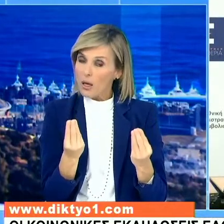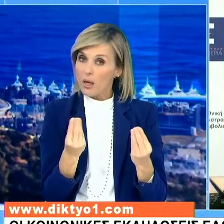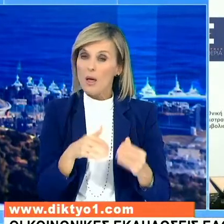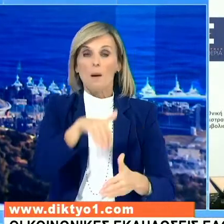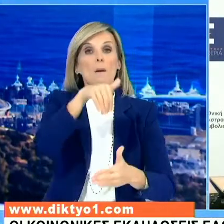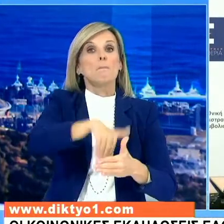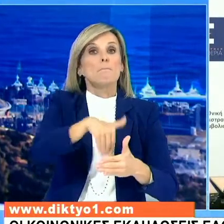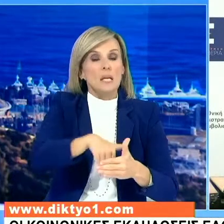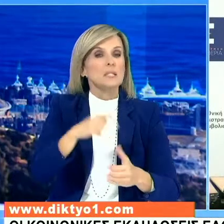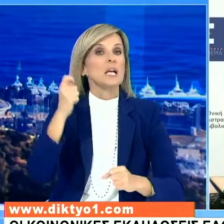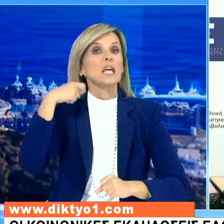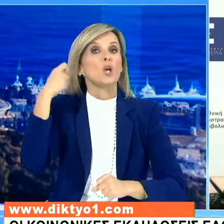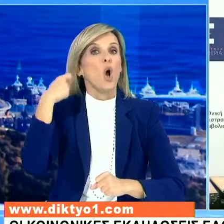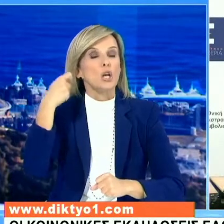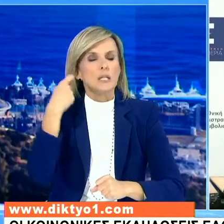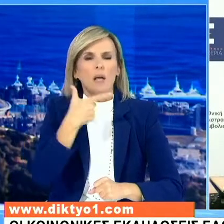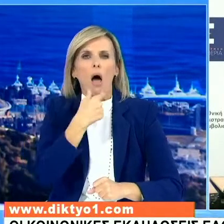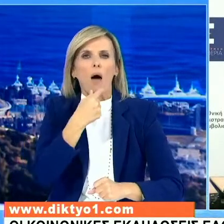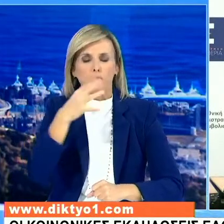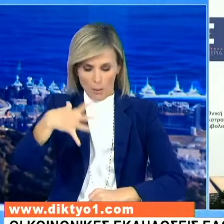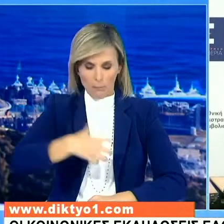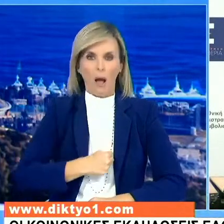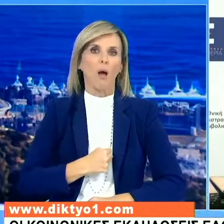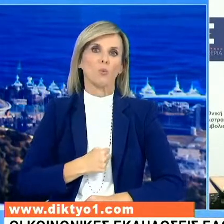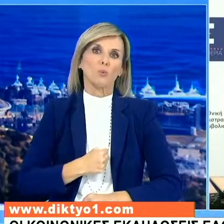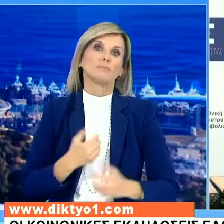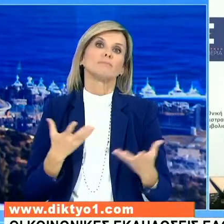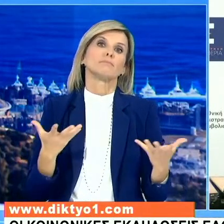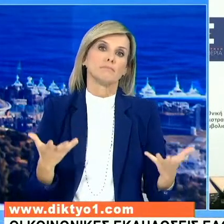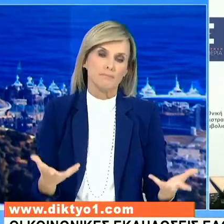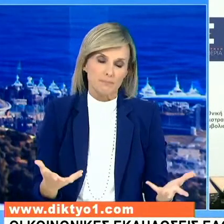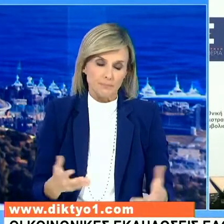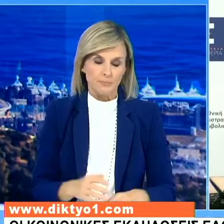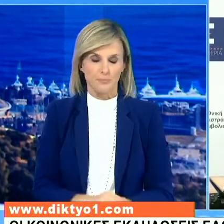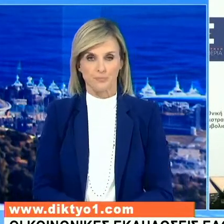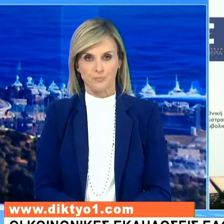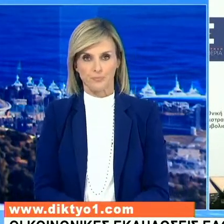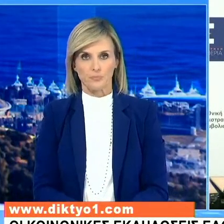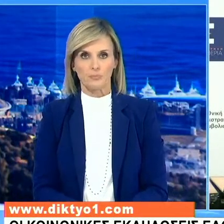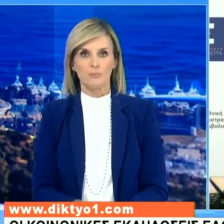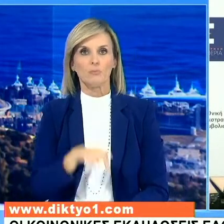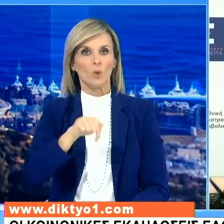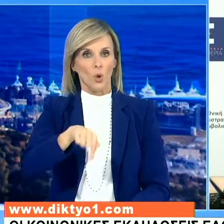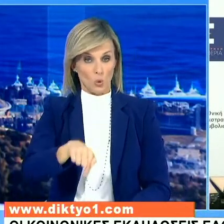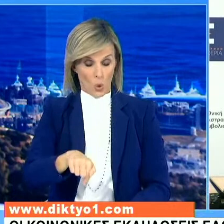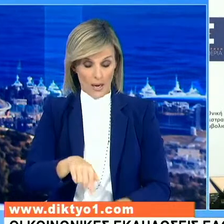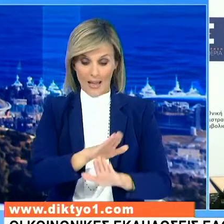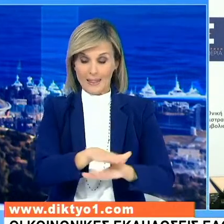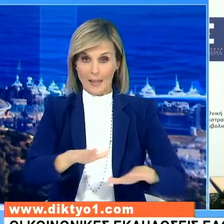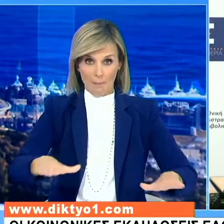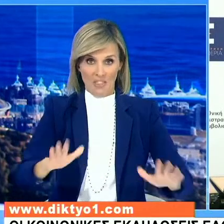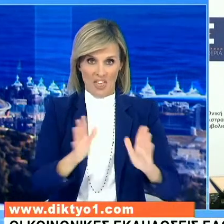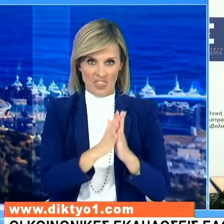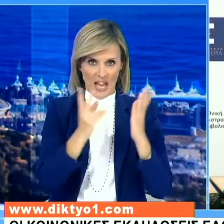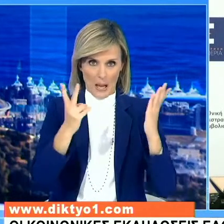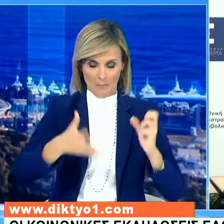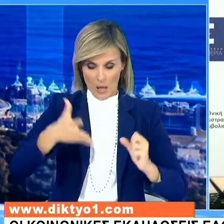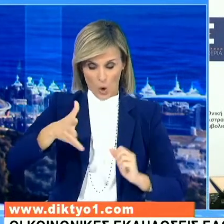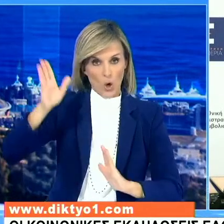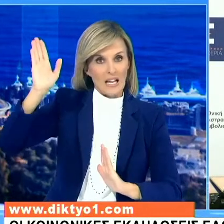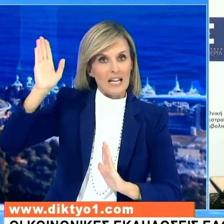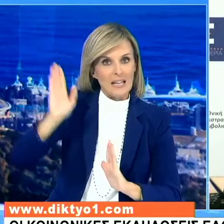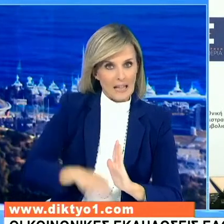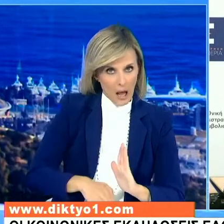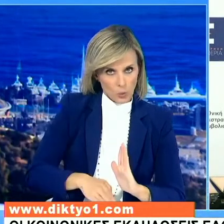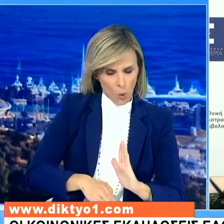με 45 που είναι οι γονείς των παιδιών που πάνε σχολείο. Ανασκοπώντας την επίπτωση των νέων κρουσμάτων στα παιδιά κάτω των 17 ετών,